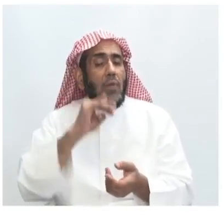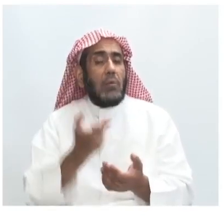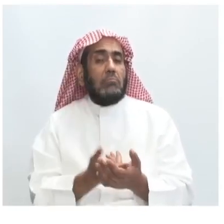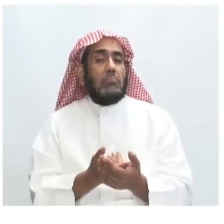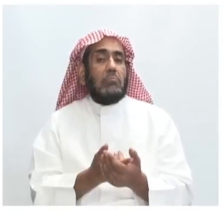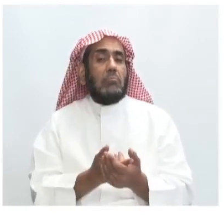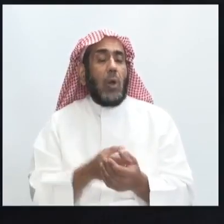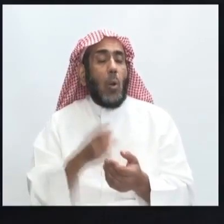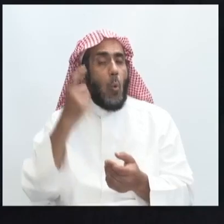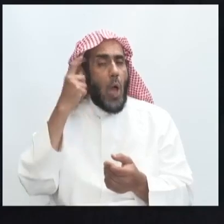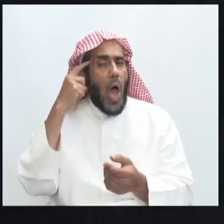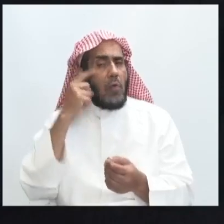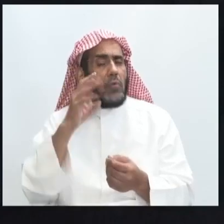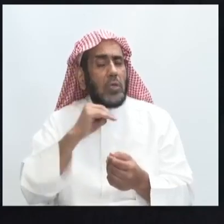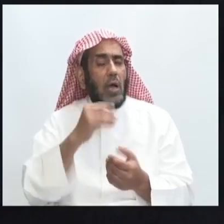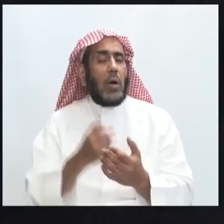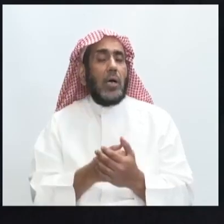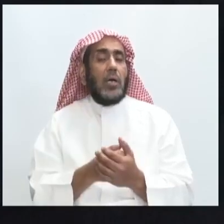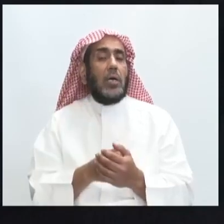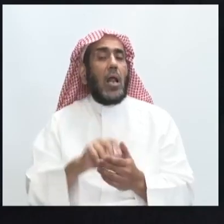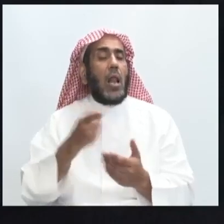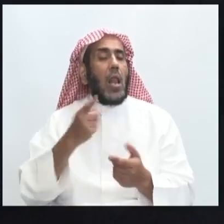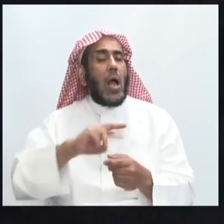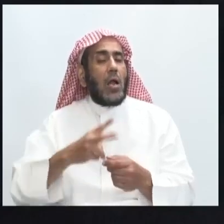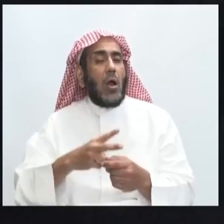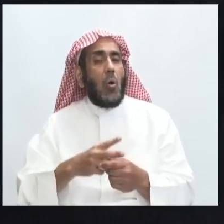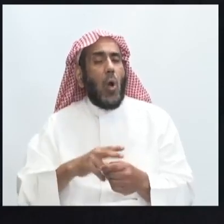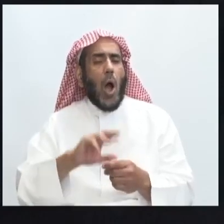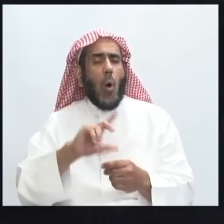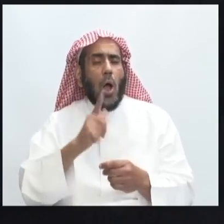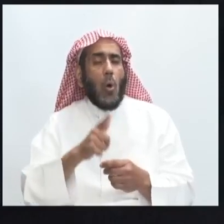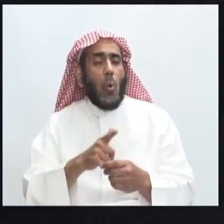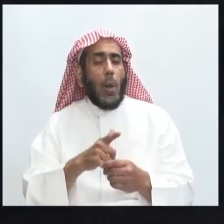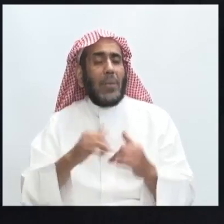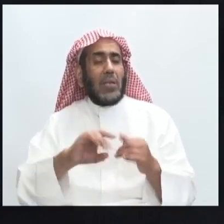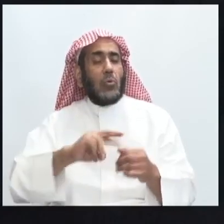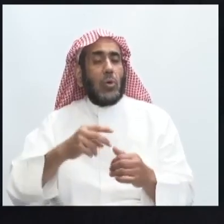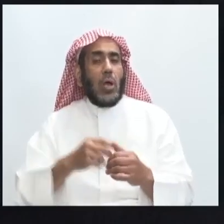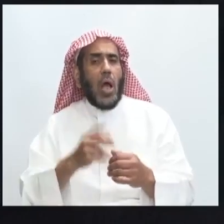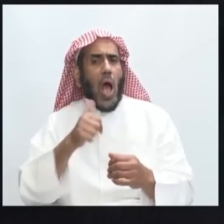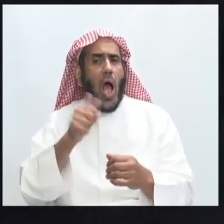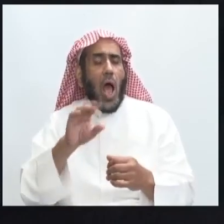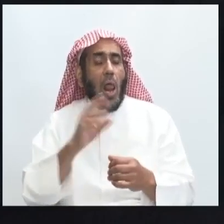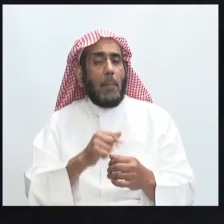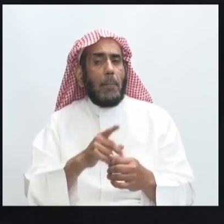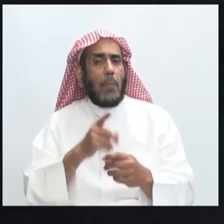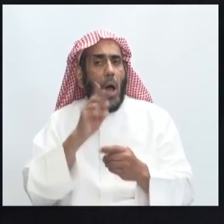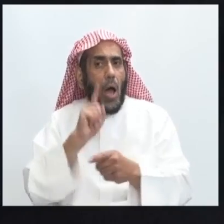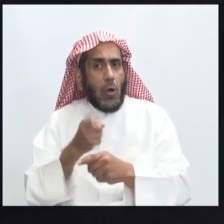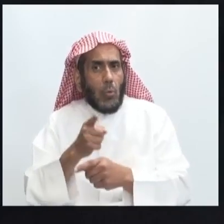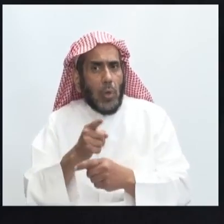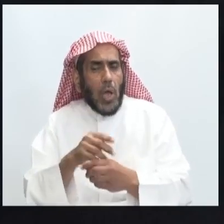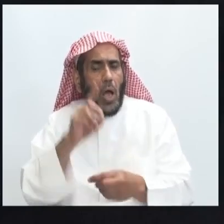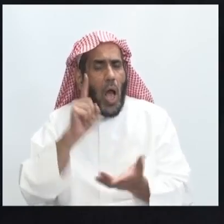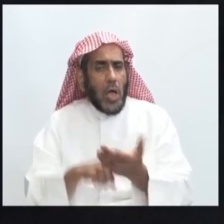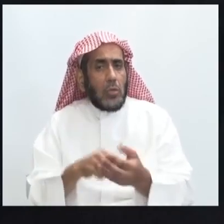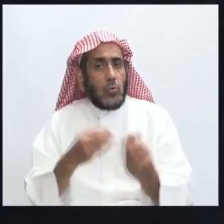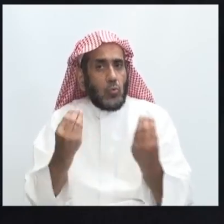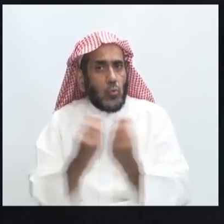لانه يعرف الاجابه لكنه او يقول مثلا بطريقه اخرى الم اطلب منك ان ترافقه